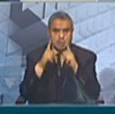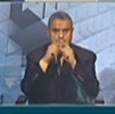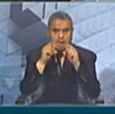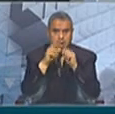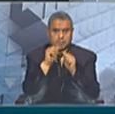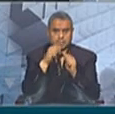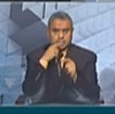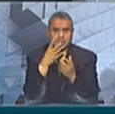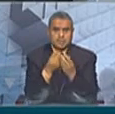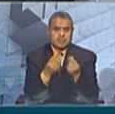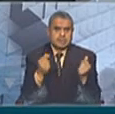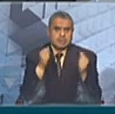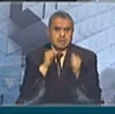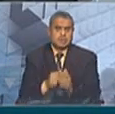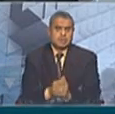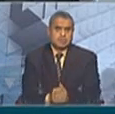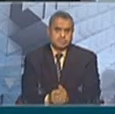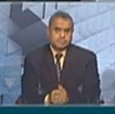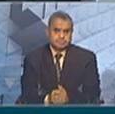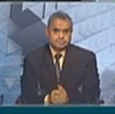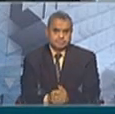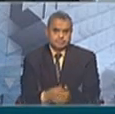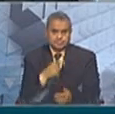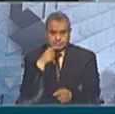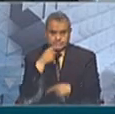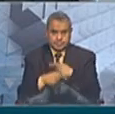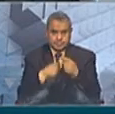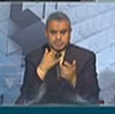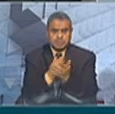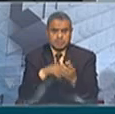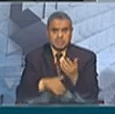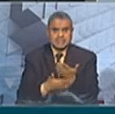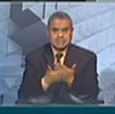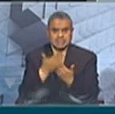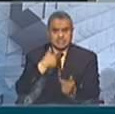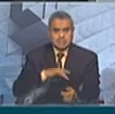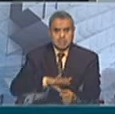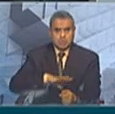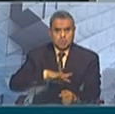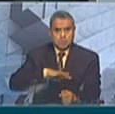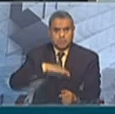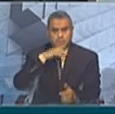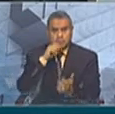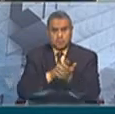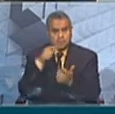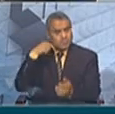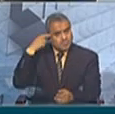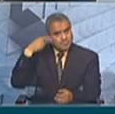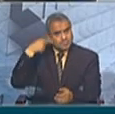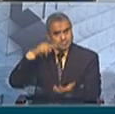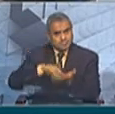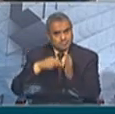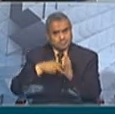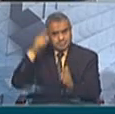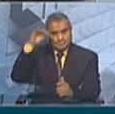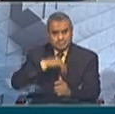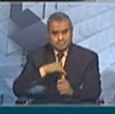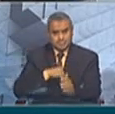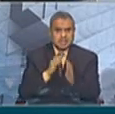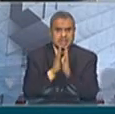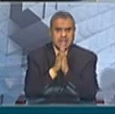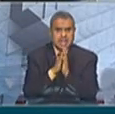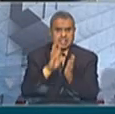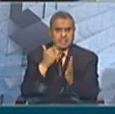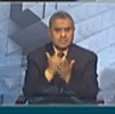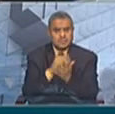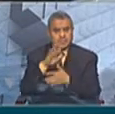مدى الأقصى يعني بشكل مخيف. يعني هذه الأمور أعتقد أن يعني للأسف من يتولون